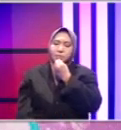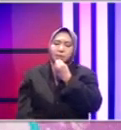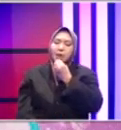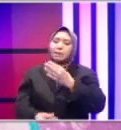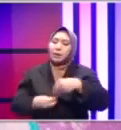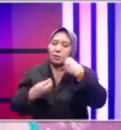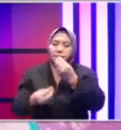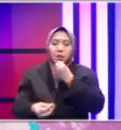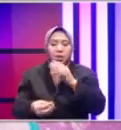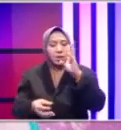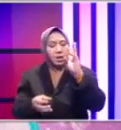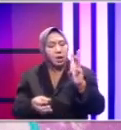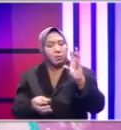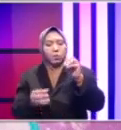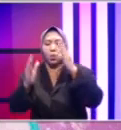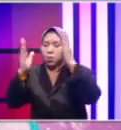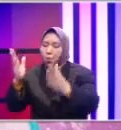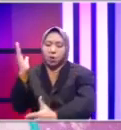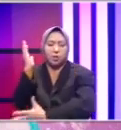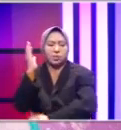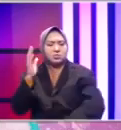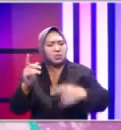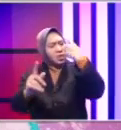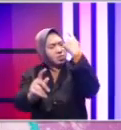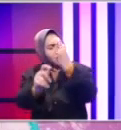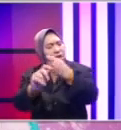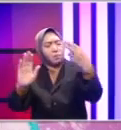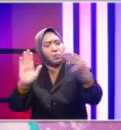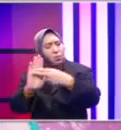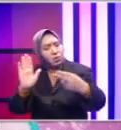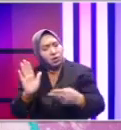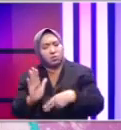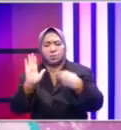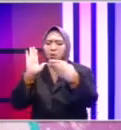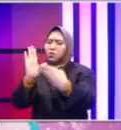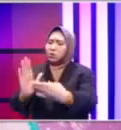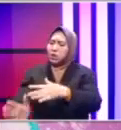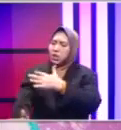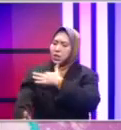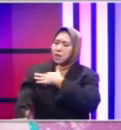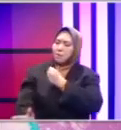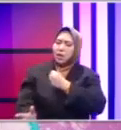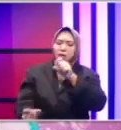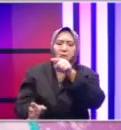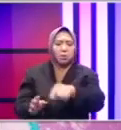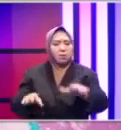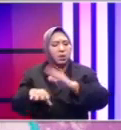Hai religi kali tu'minu Billah i warosulih